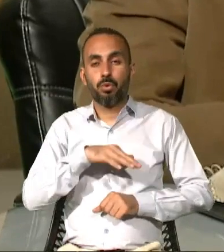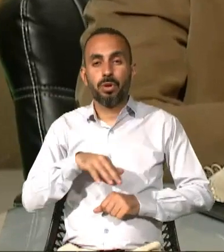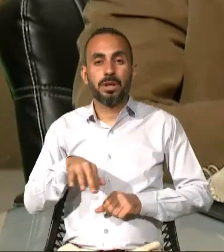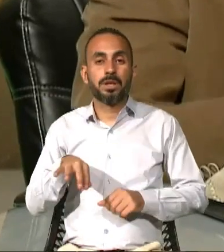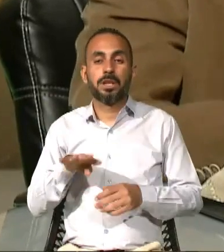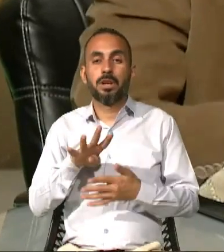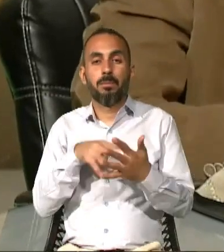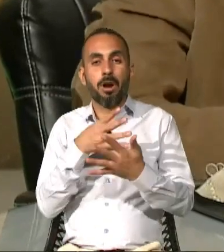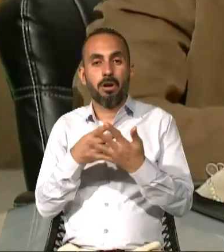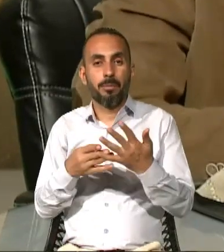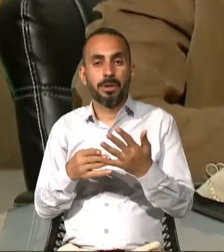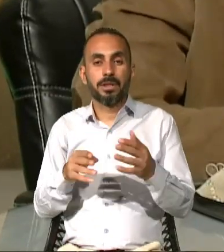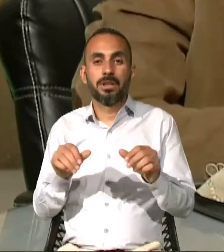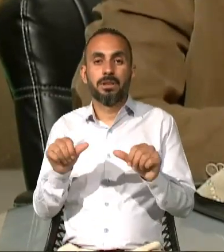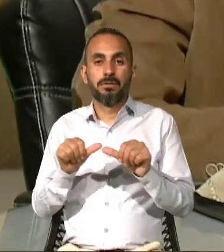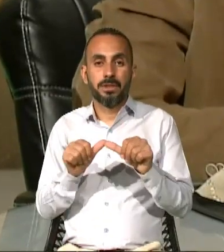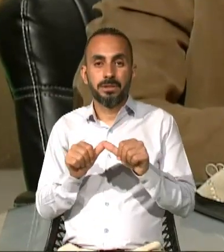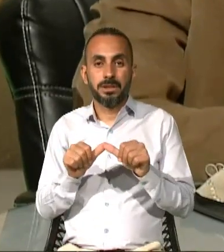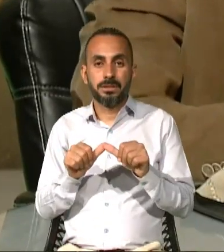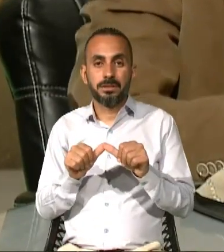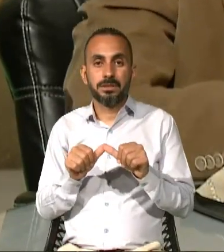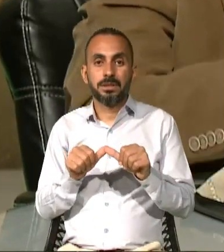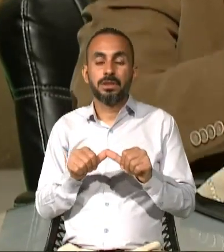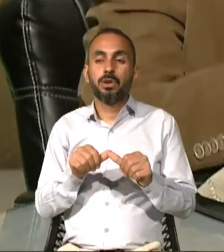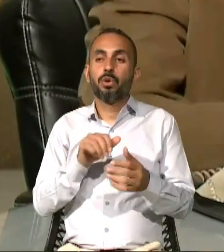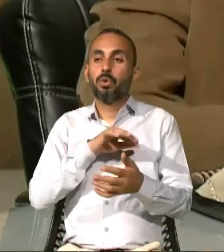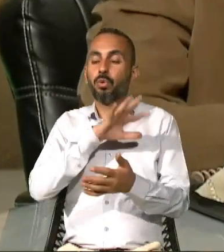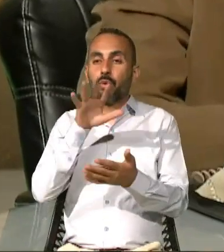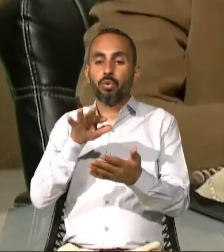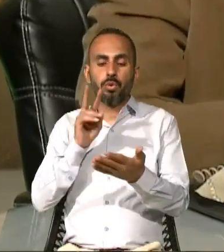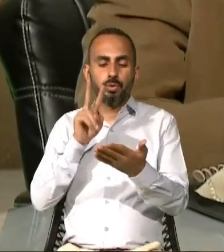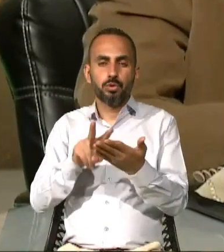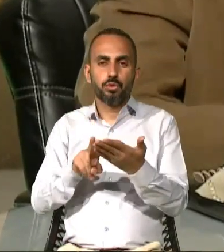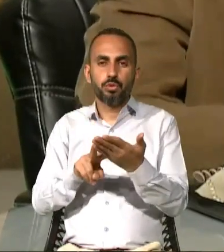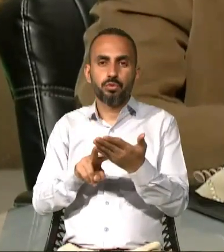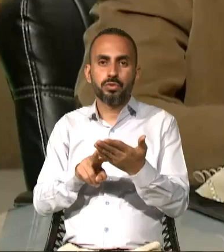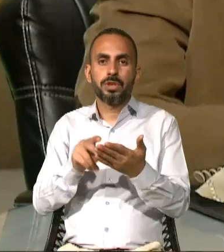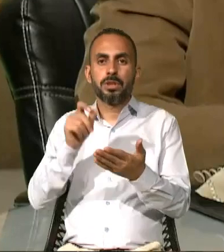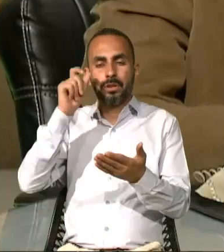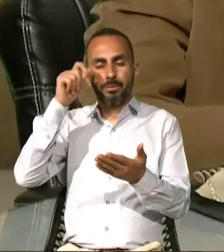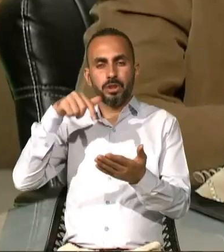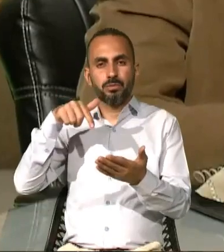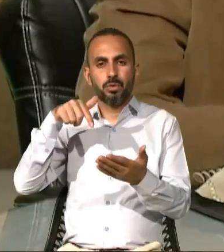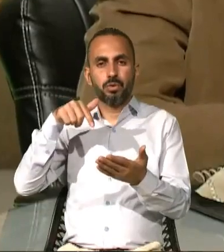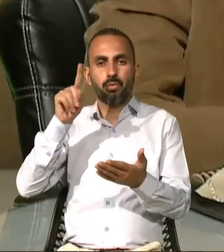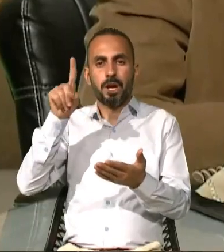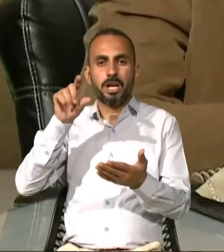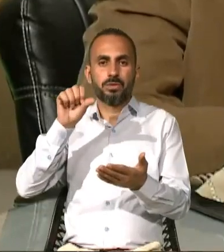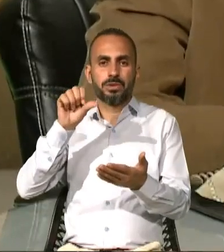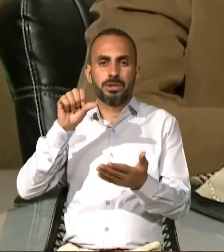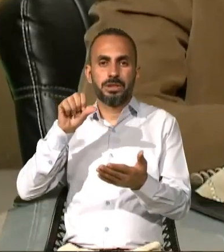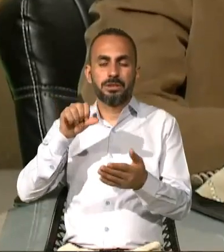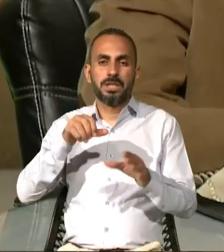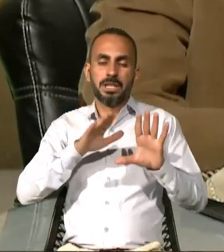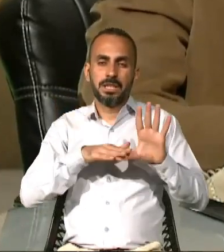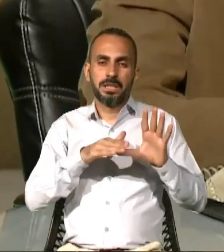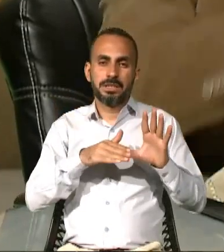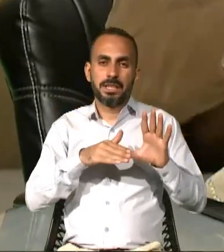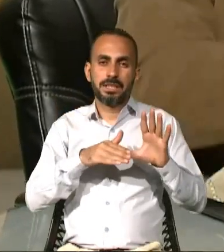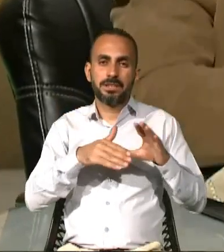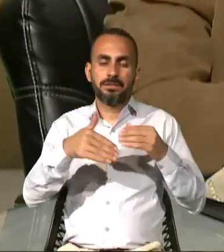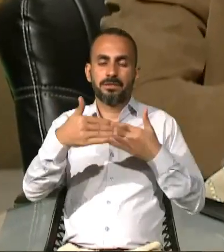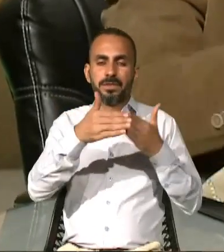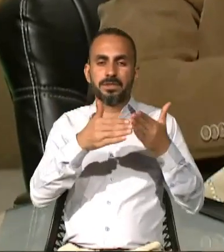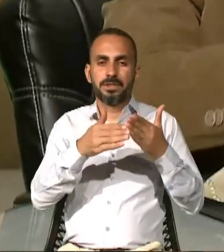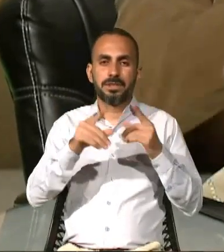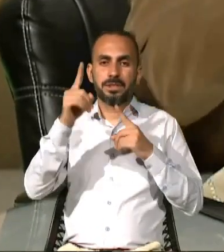كله بيتكلم على مزمور 91. فعلا فعلا. الساكن في ستر العلي في ظل القدير يبيت، اقول للرب ملجئي حصن الهي، لانه